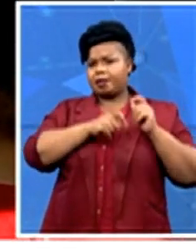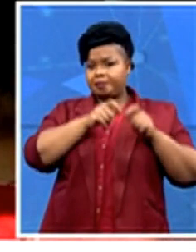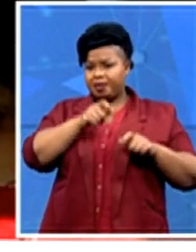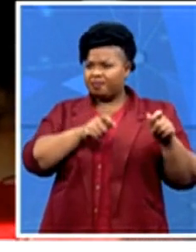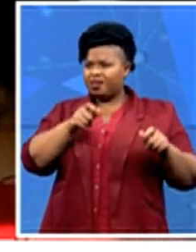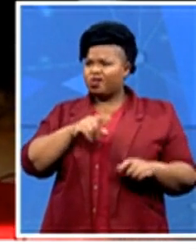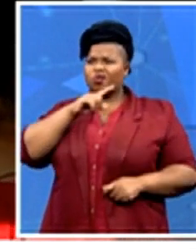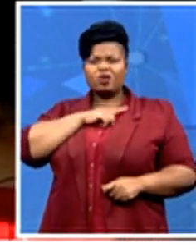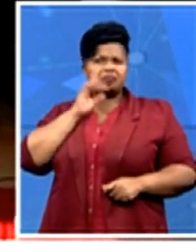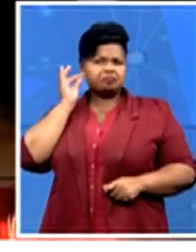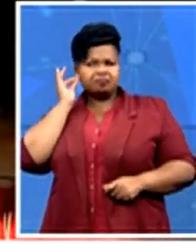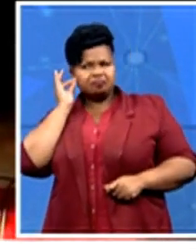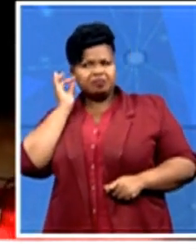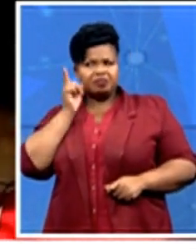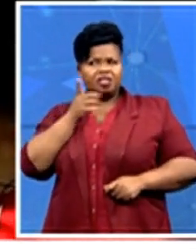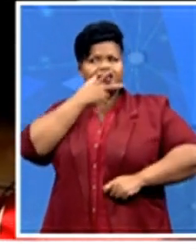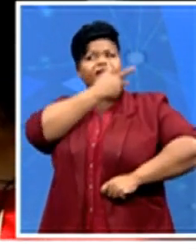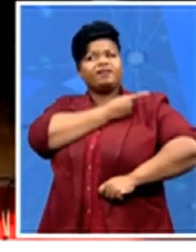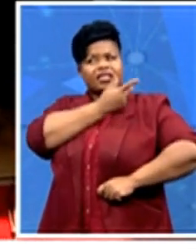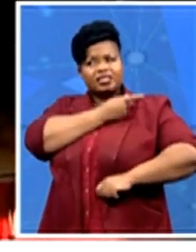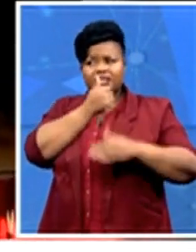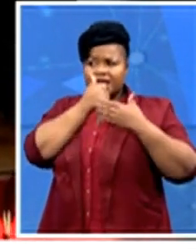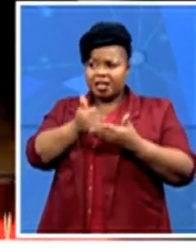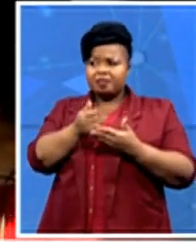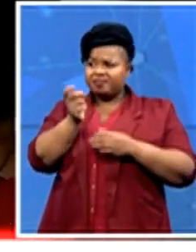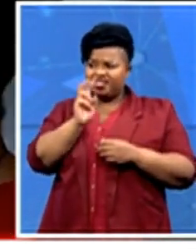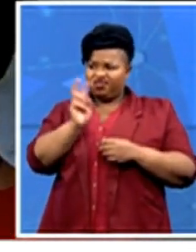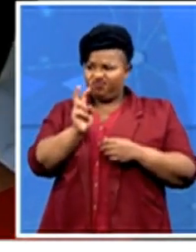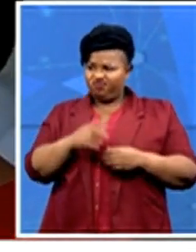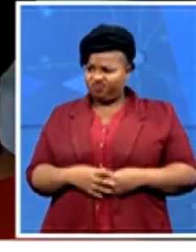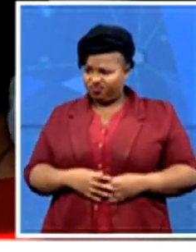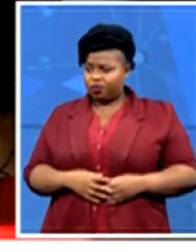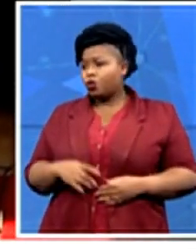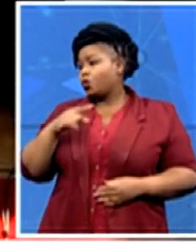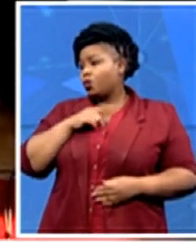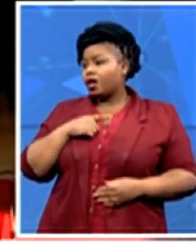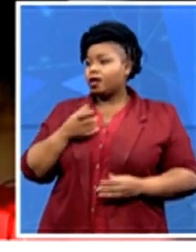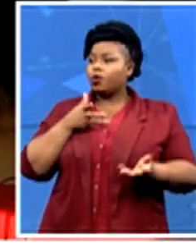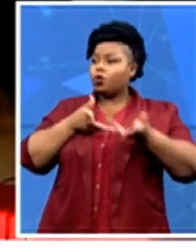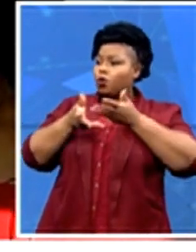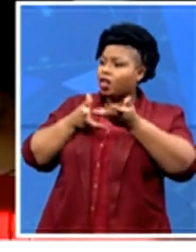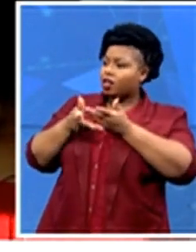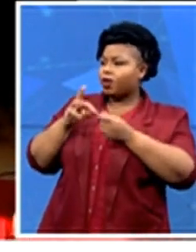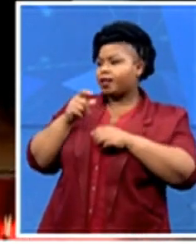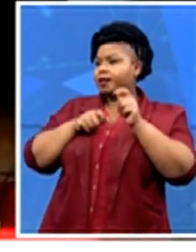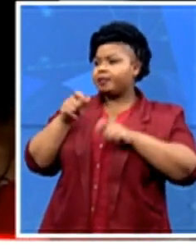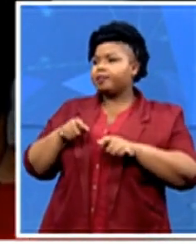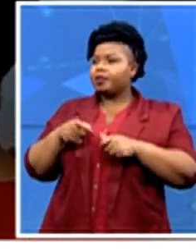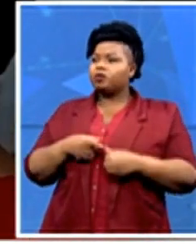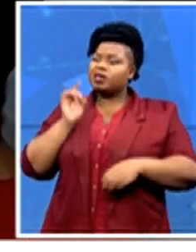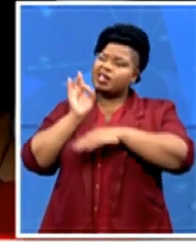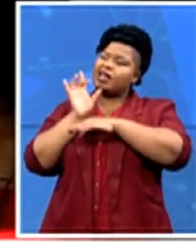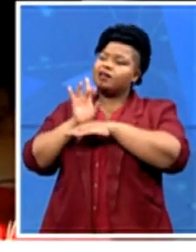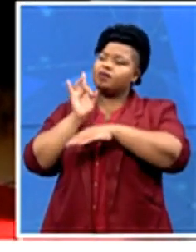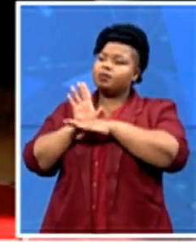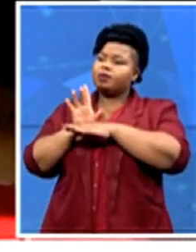vaccine ingakusiza ngani nokuthi masithi ukhuluma nabanye abantu ubaxhase mhlambi ukuthi nabo mhlambi iyona into ekubeba ukuthi yenzeke